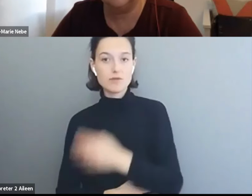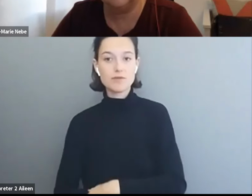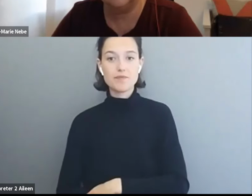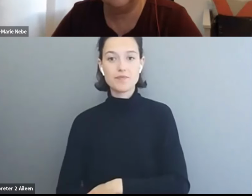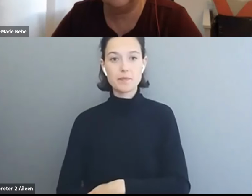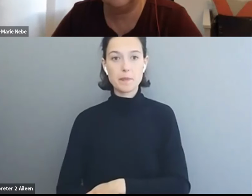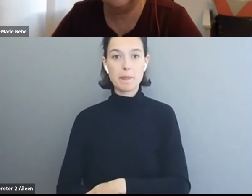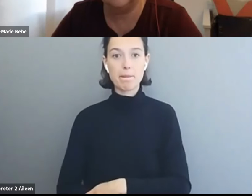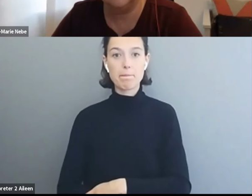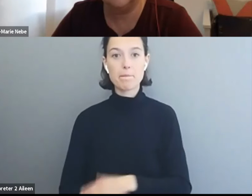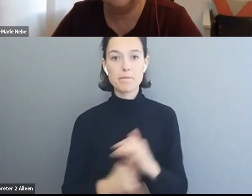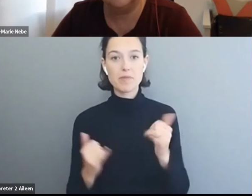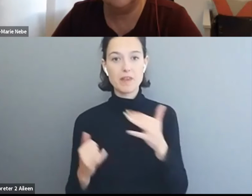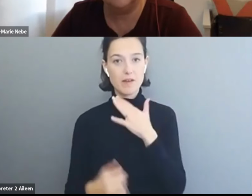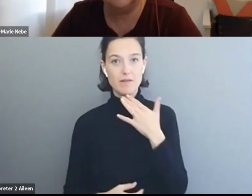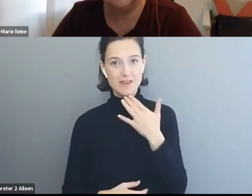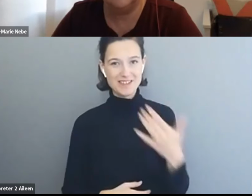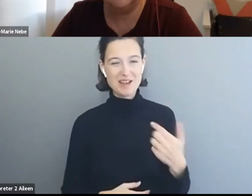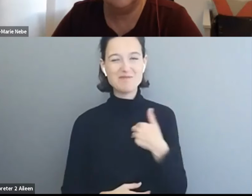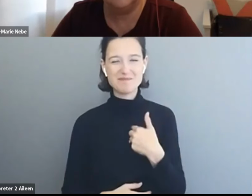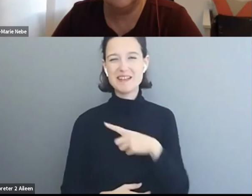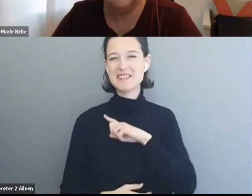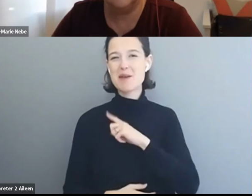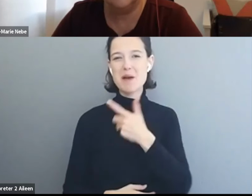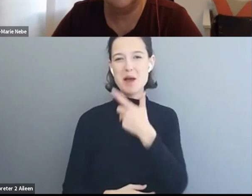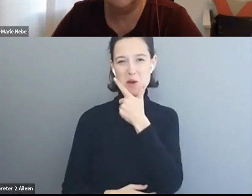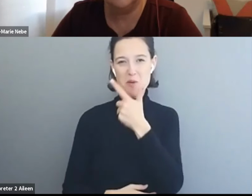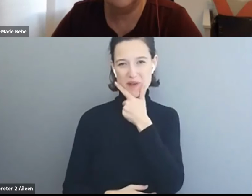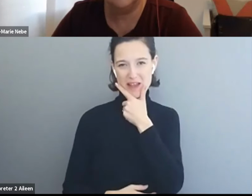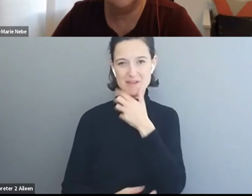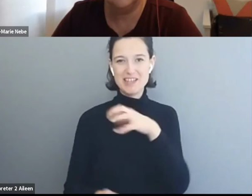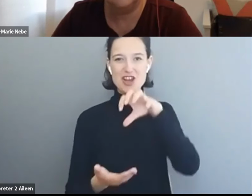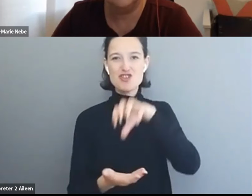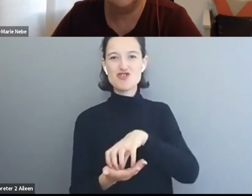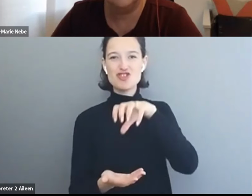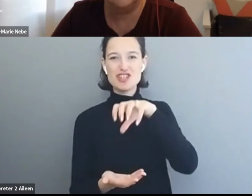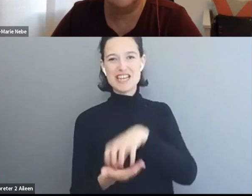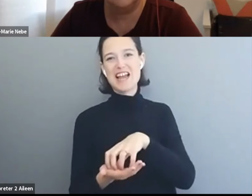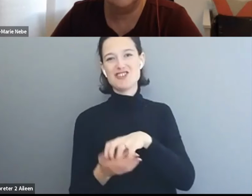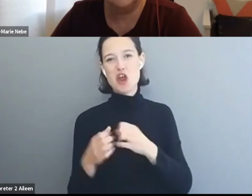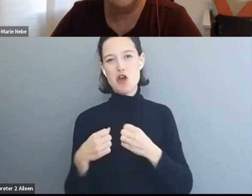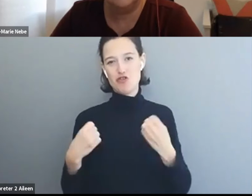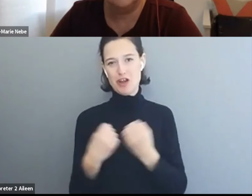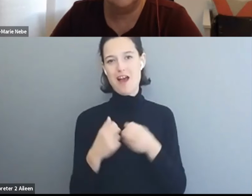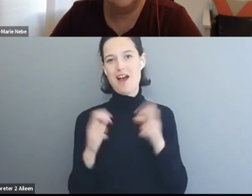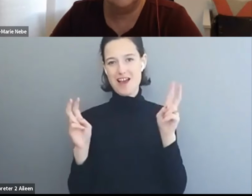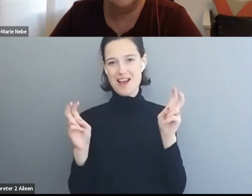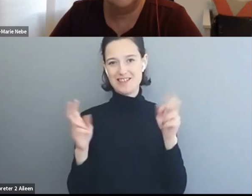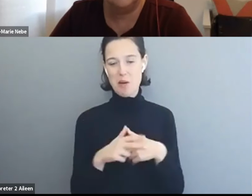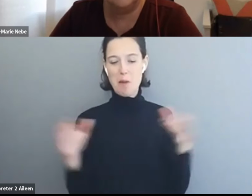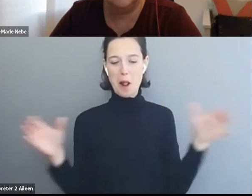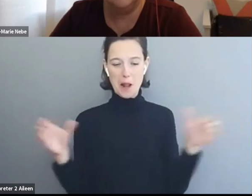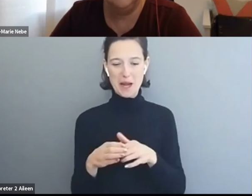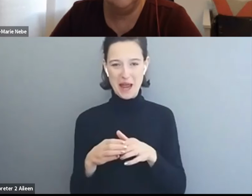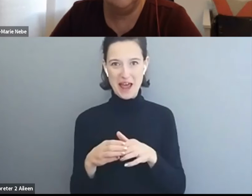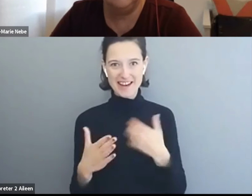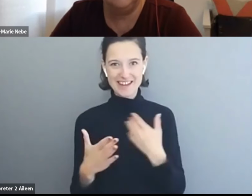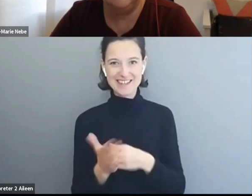Bundesland in Deutschland, aus Bremen, was ein Stadtstaat ist und dadurch hat die Zentralstelle, die ich leite, sowohl